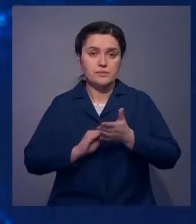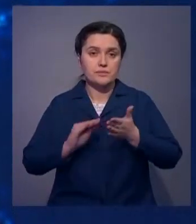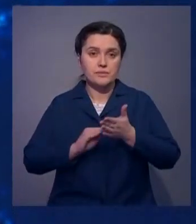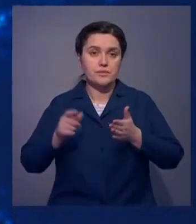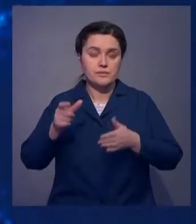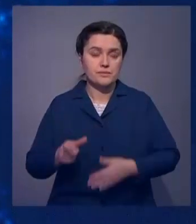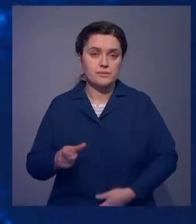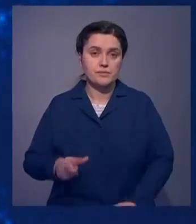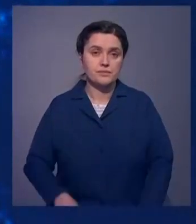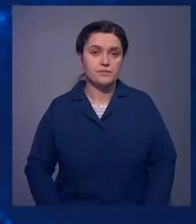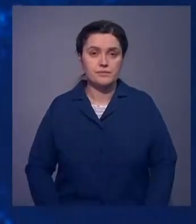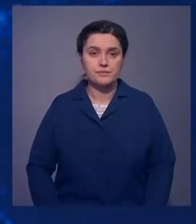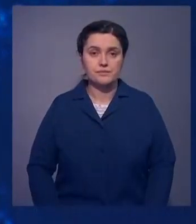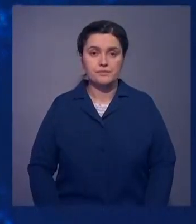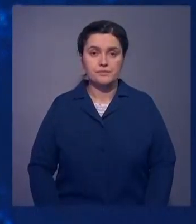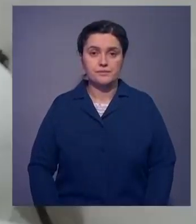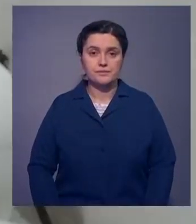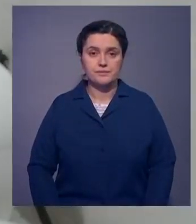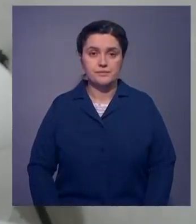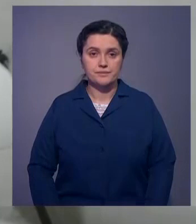собственный корреспондент в Бразилии Анна Орлова.